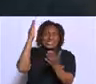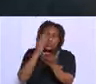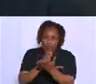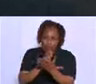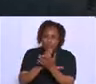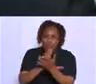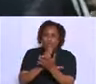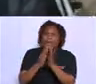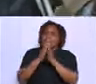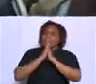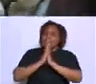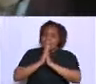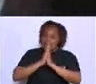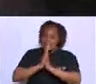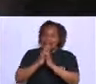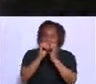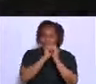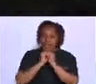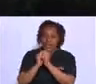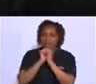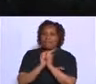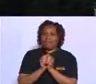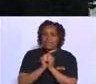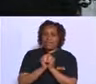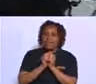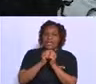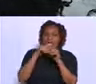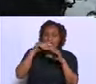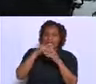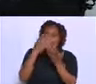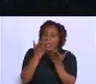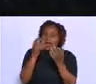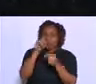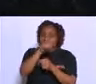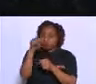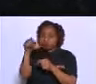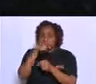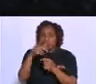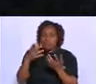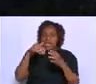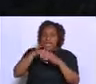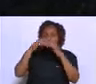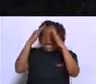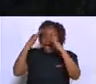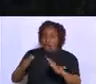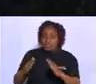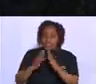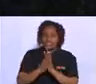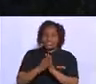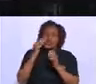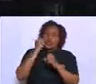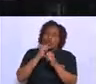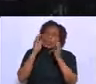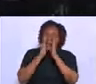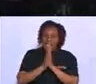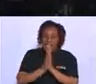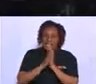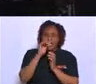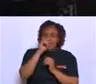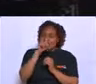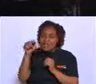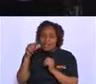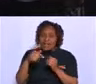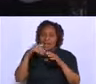kabisa. Omba nao kule kwenye vituo. Najua kuna wengine mna vituo viko majumbani kwenu, fanyeni maombi. Wale ambao mna vituo kule